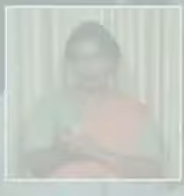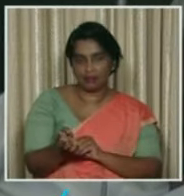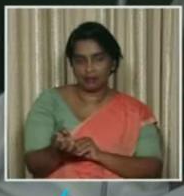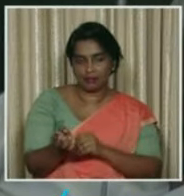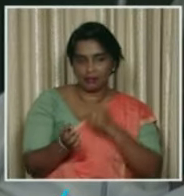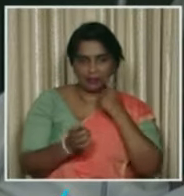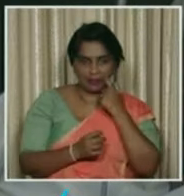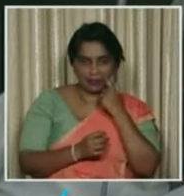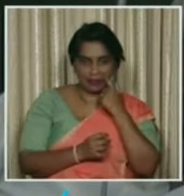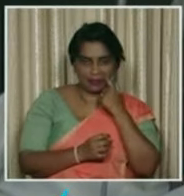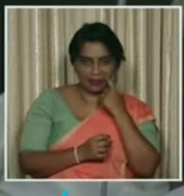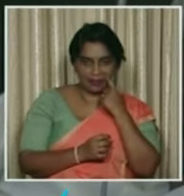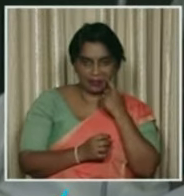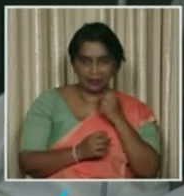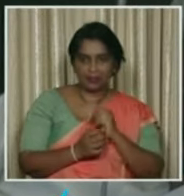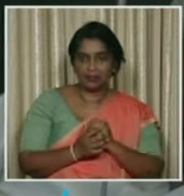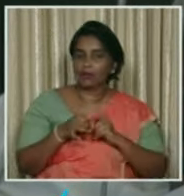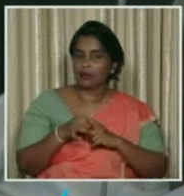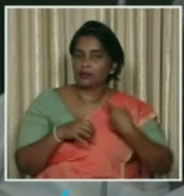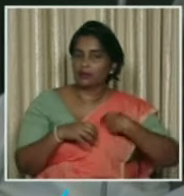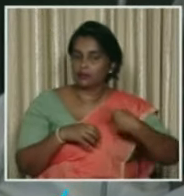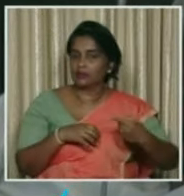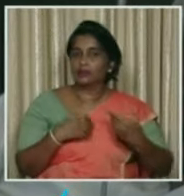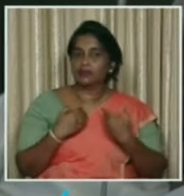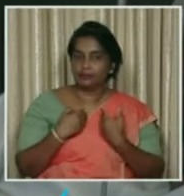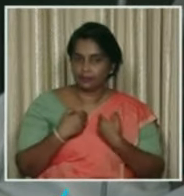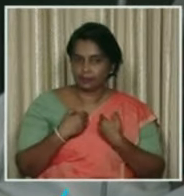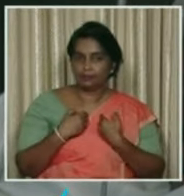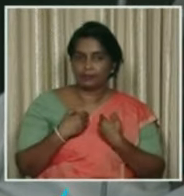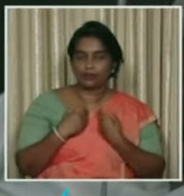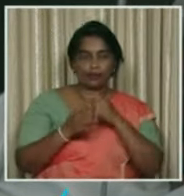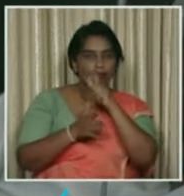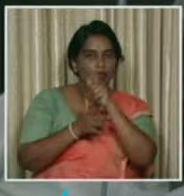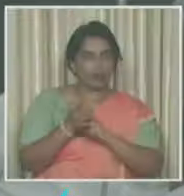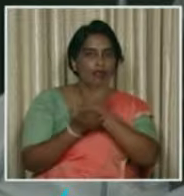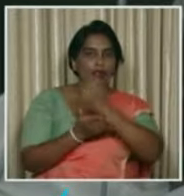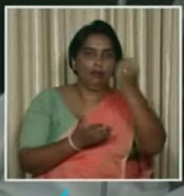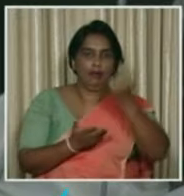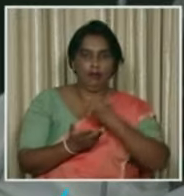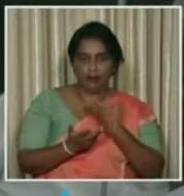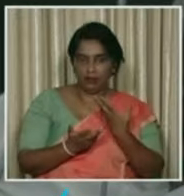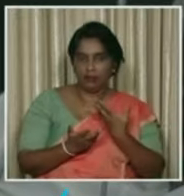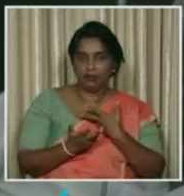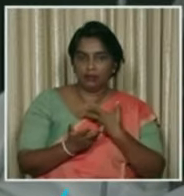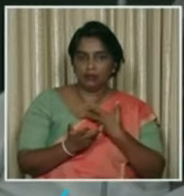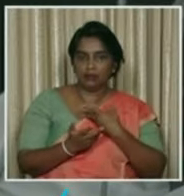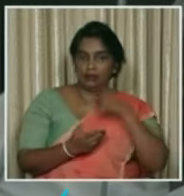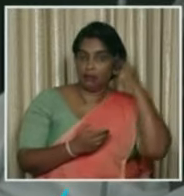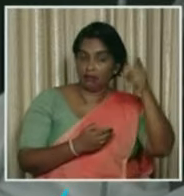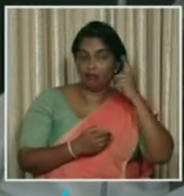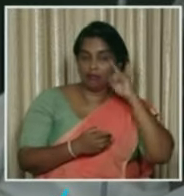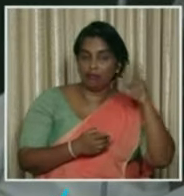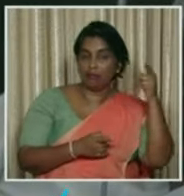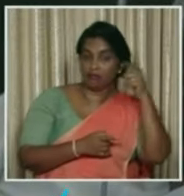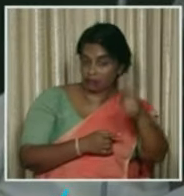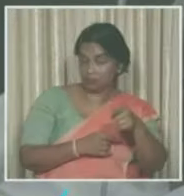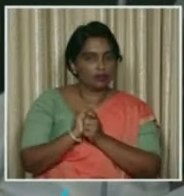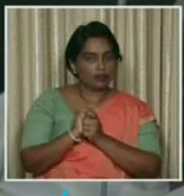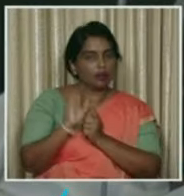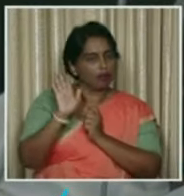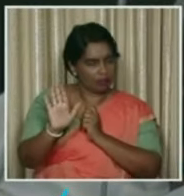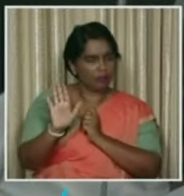instrument? Negotiable instrument එක check එක. අපේ credit card එක balance එකක් ඇවිල්ලා නැහැ. ඕන කෙනෙකුට පුළුවන්ද ගිහිල්ලා හිටන් මේක